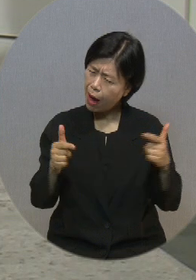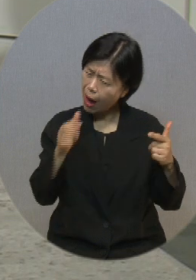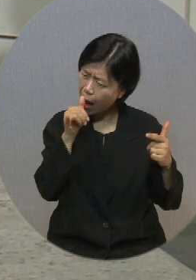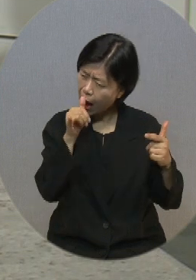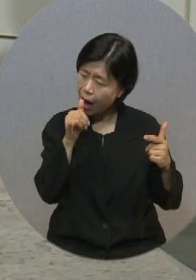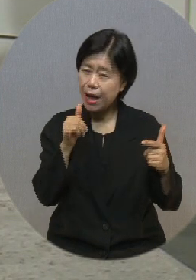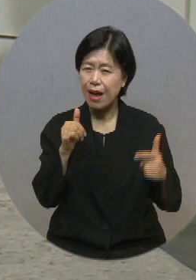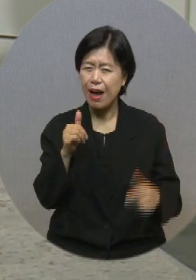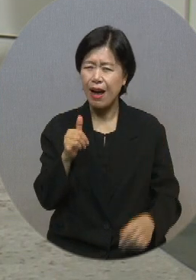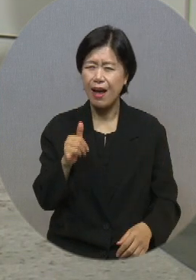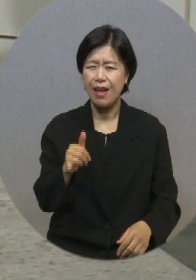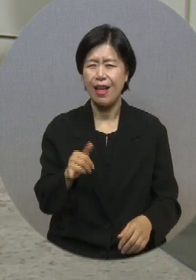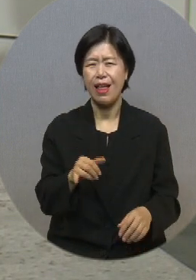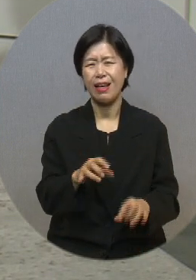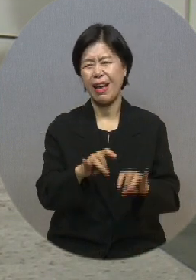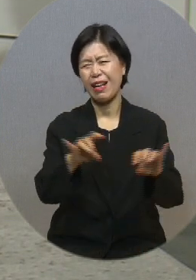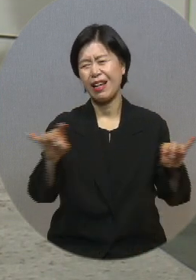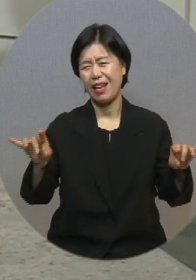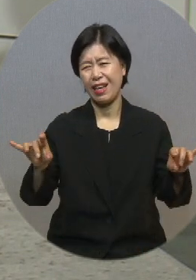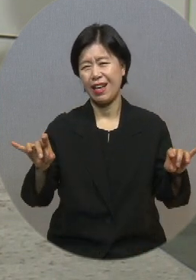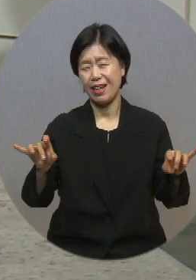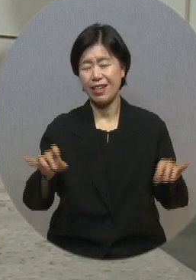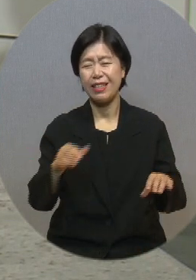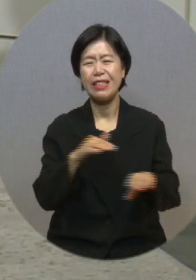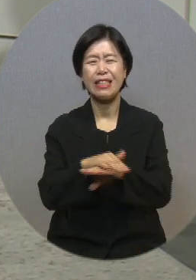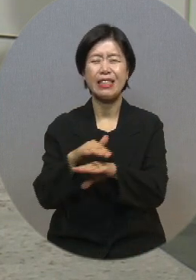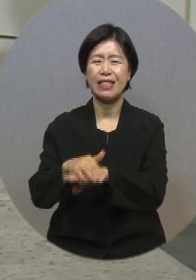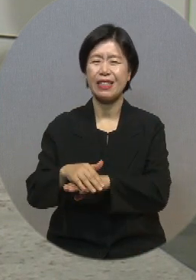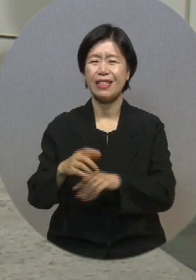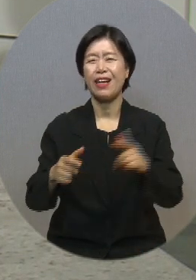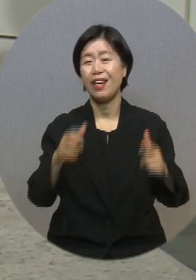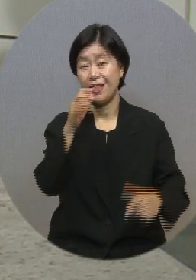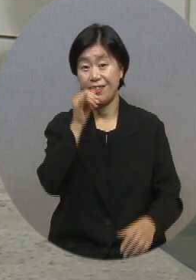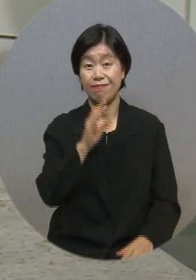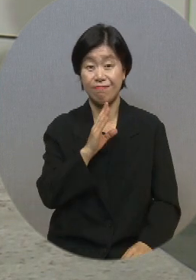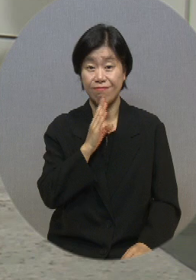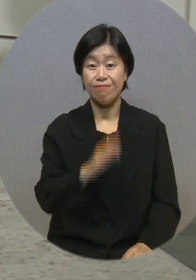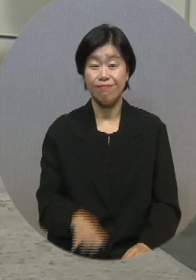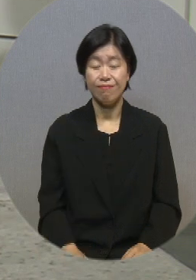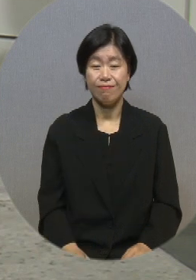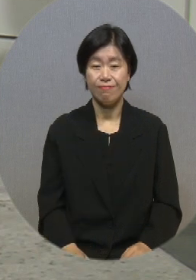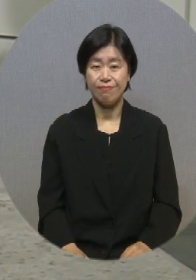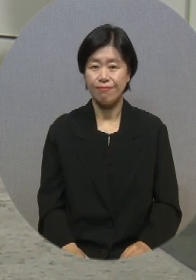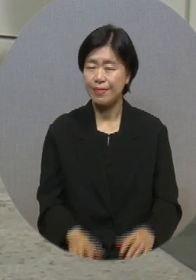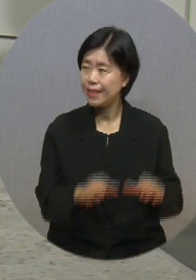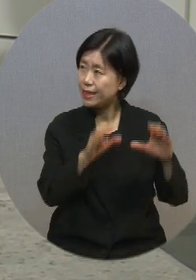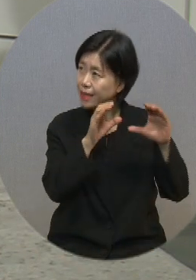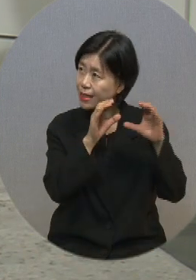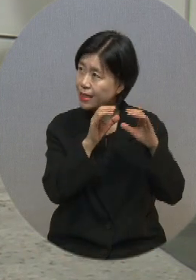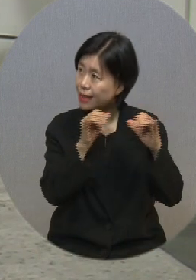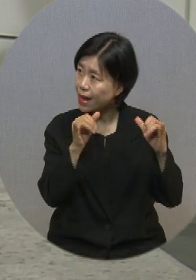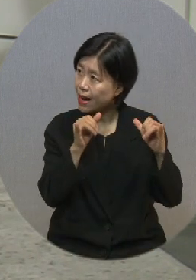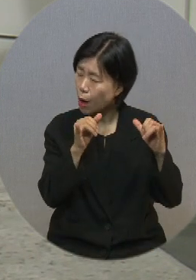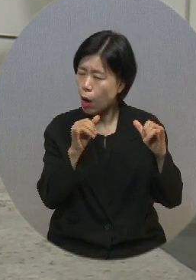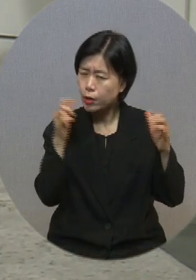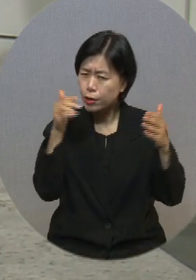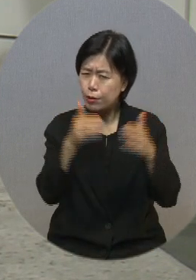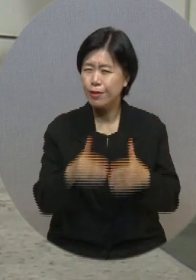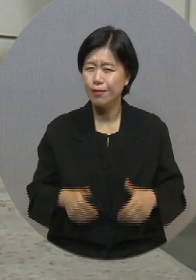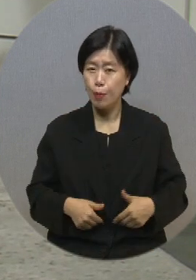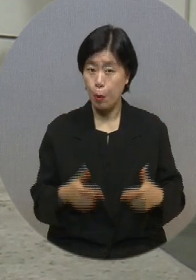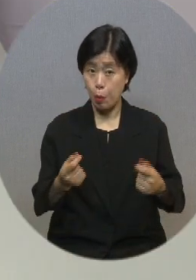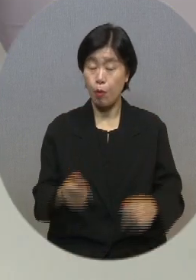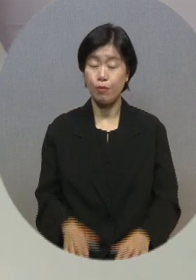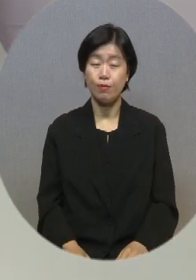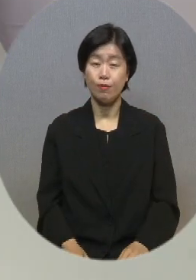그러는데 들리고 아, 그 듣는 분들이 상당히 그 이제 관심이 집중되는 그런 부분인데 네. 아, 잘